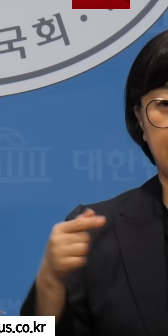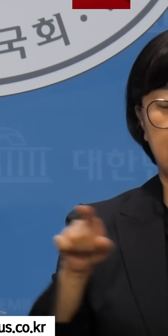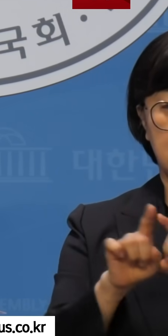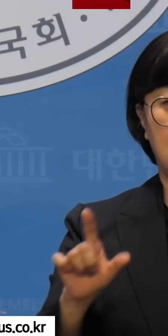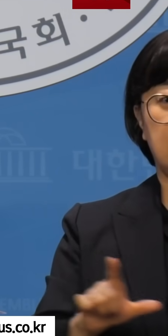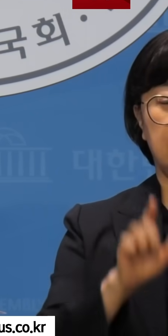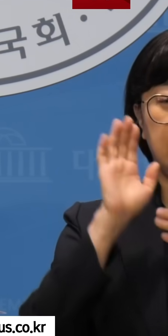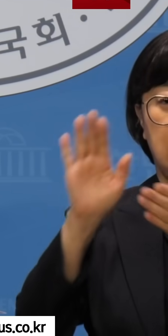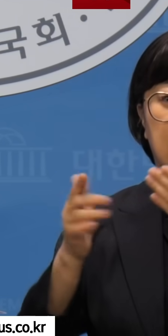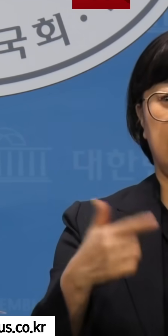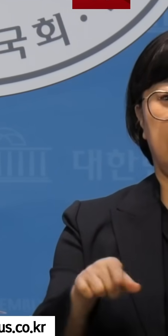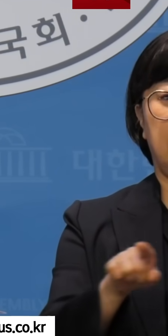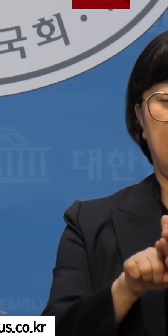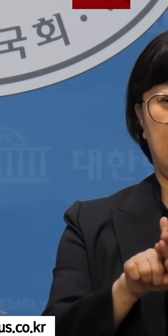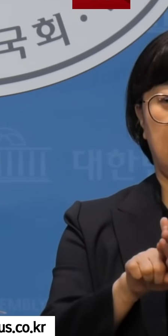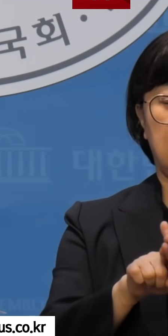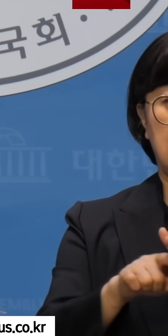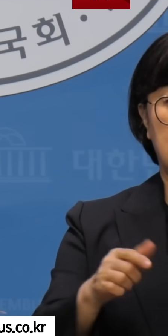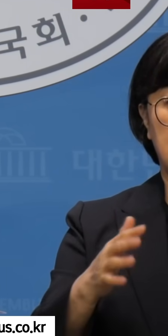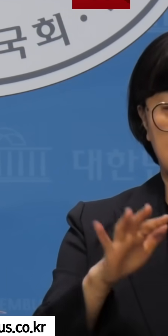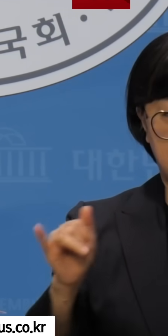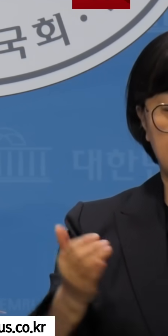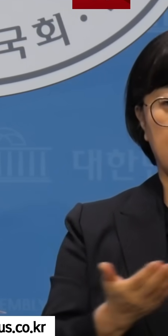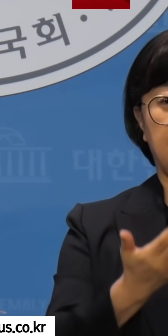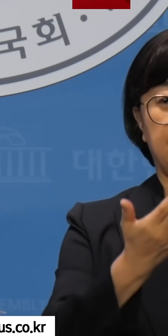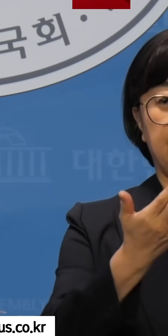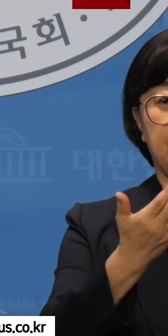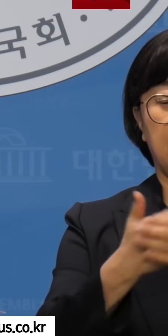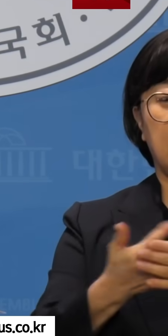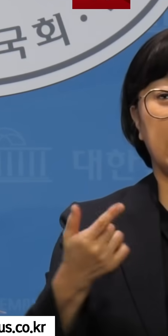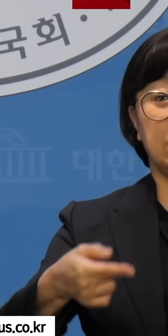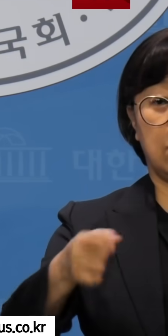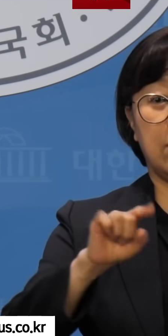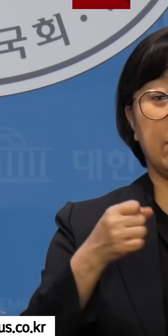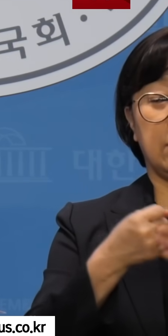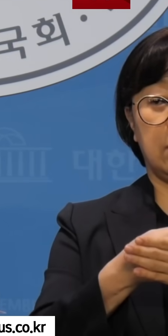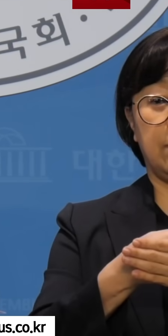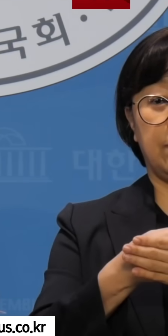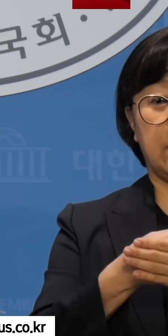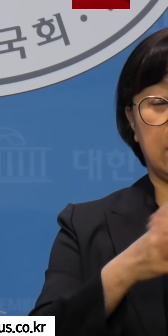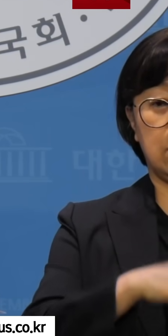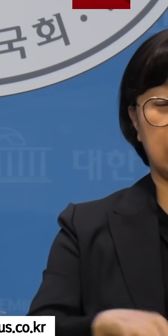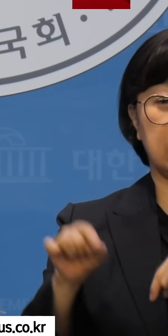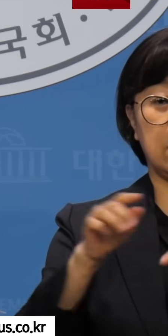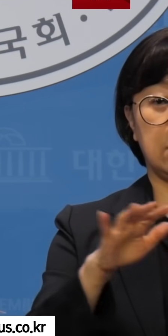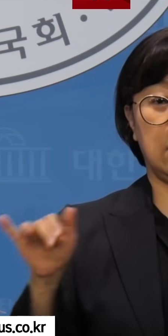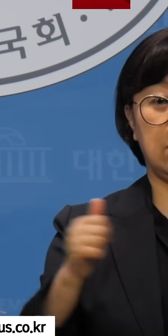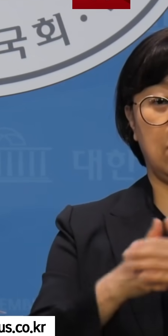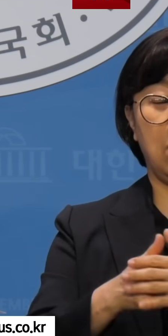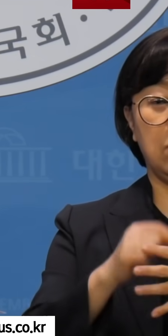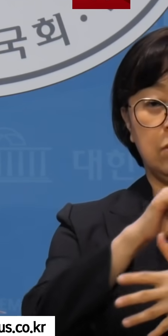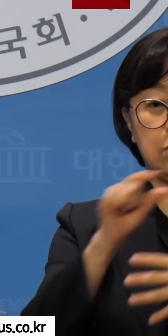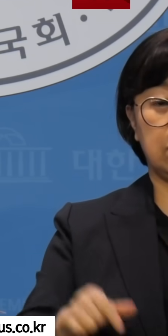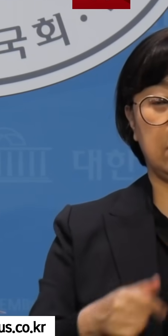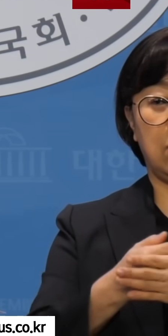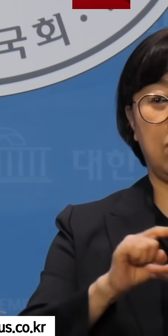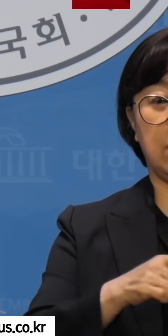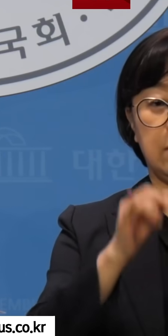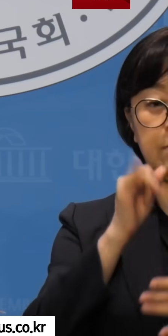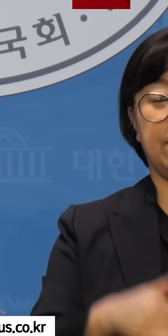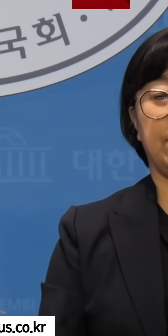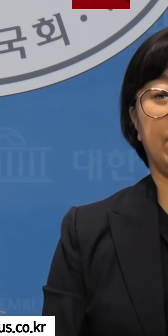미래를 열어갈 신진 역량을 발굴하겠습니다. 동참을 결단한 기존 정치인도 순차적으로